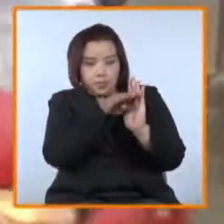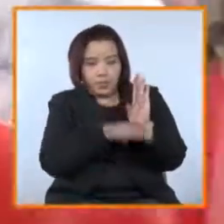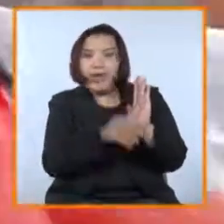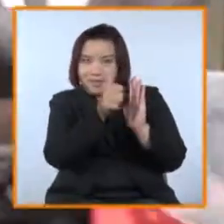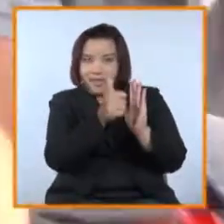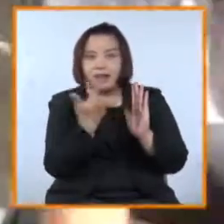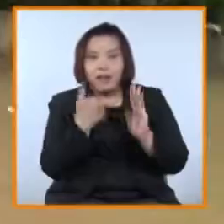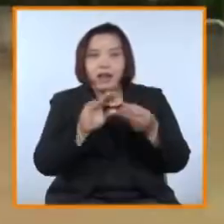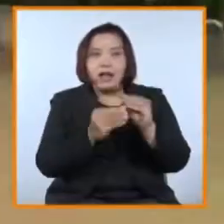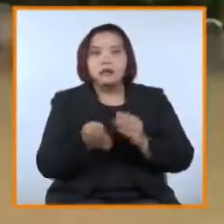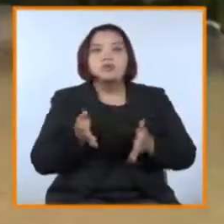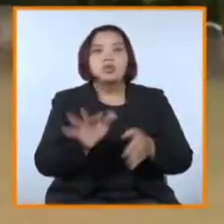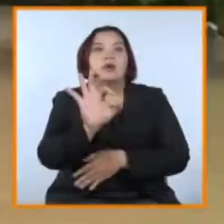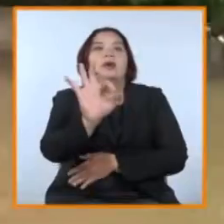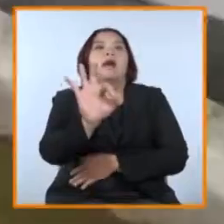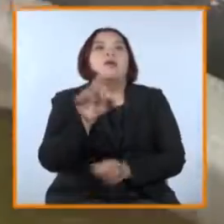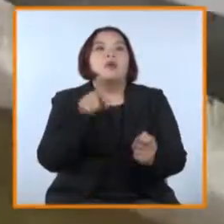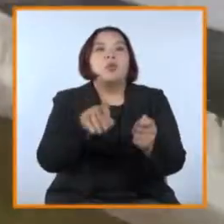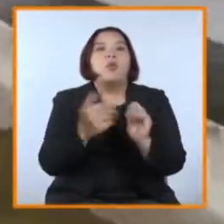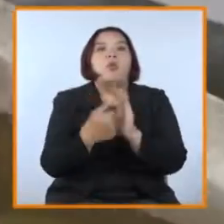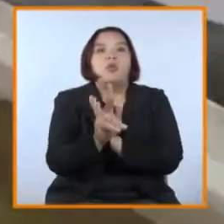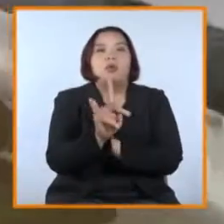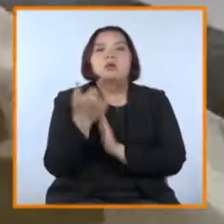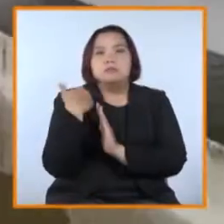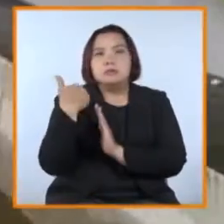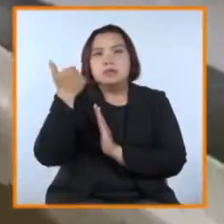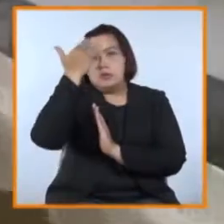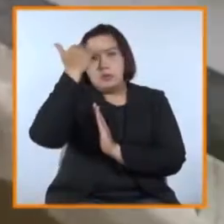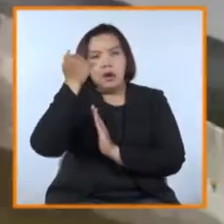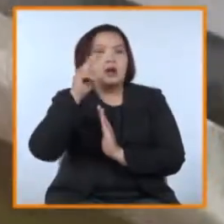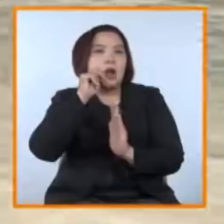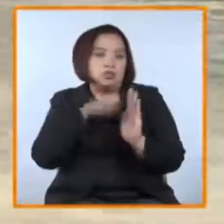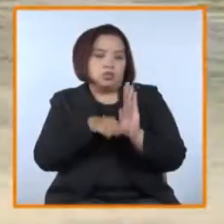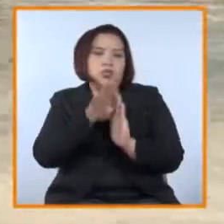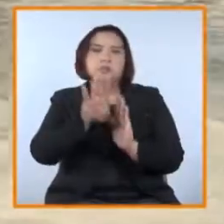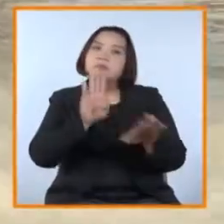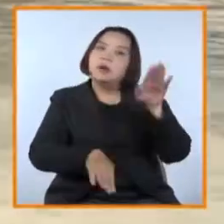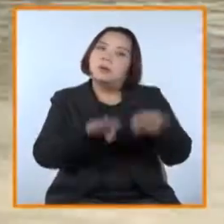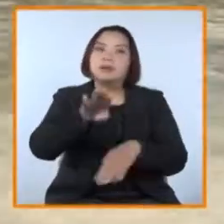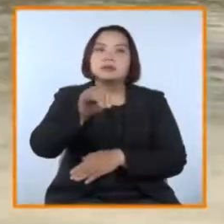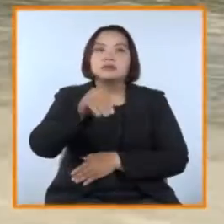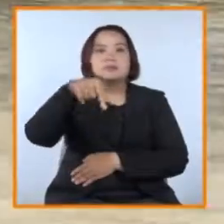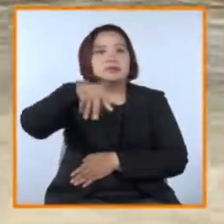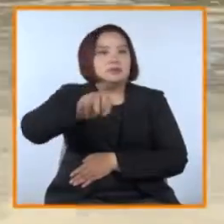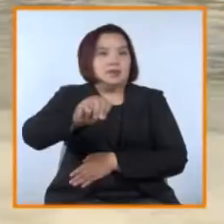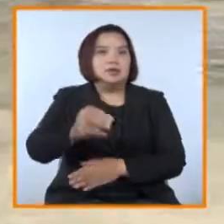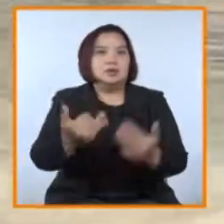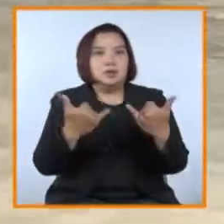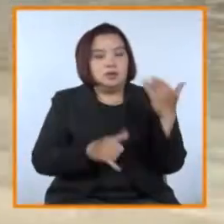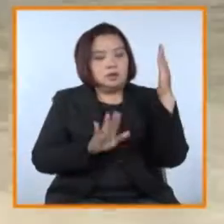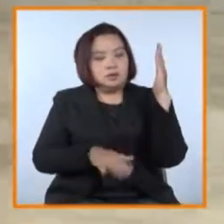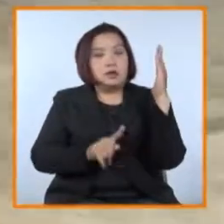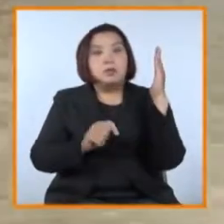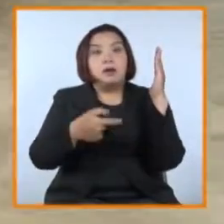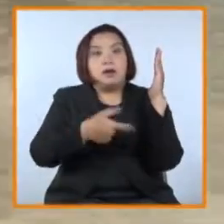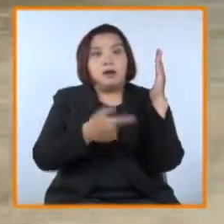คฤห์ซอย9เขตเทศบาลนครขอนแก่นยังมีน้ำท่วมขังสูงกว่า40เซนติเมตร ส่วนทางใต้ที่จังหวัดพังงาก็เกิดน้